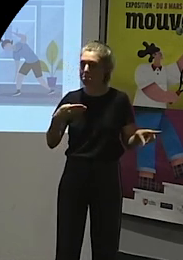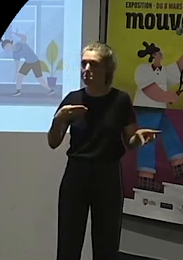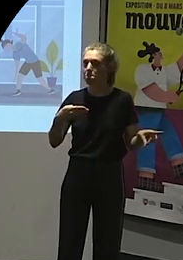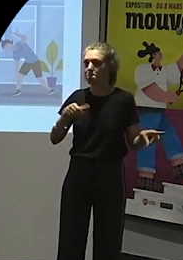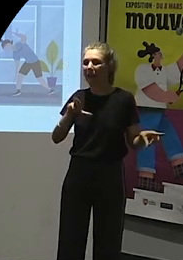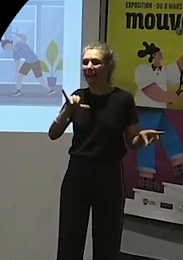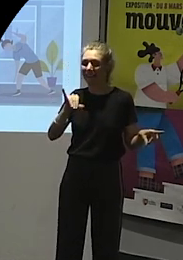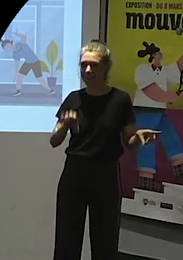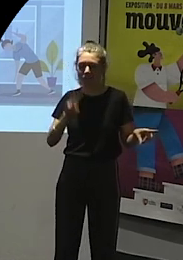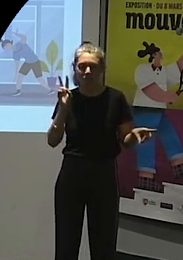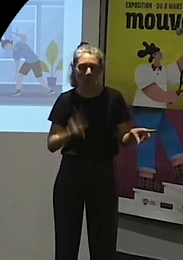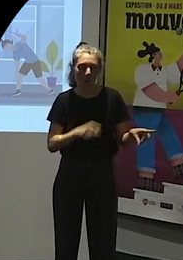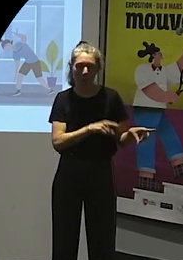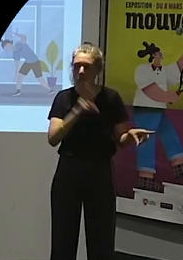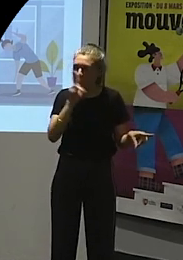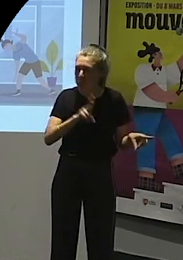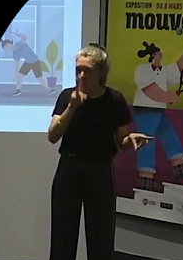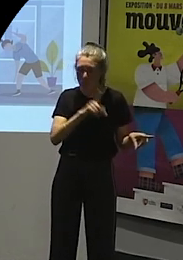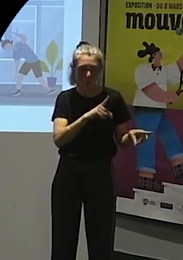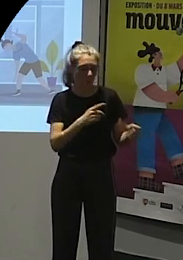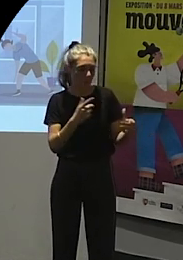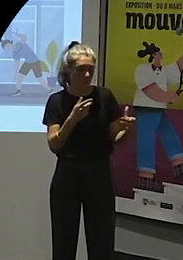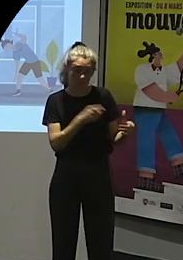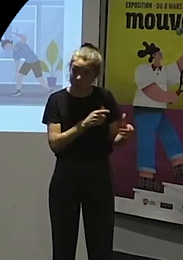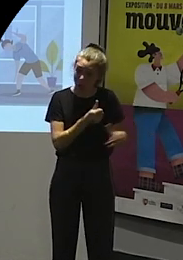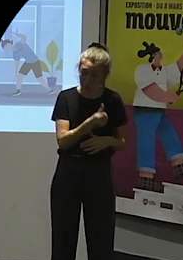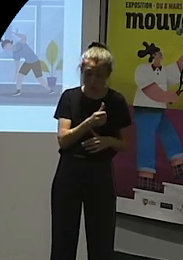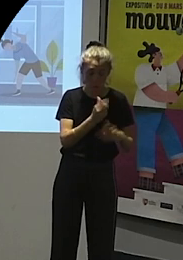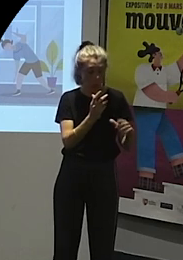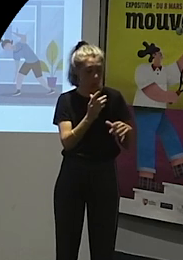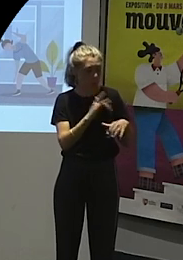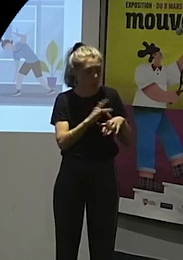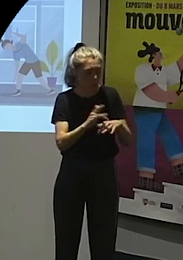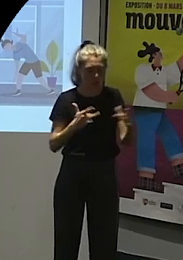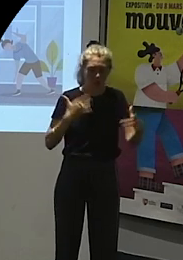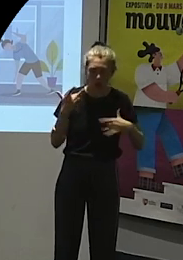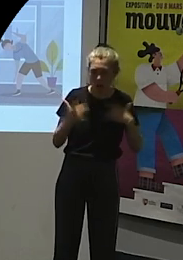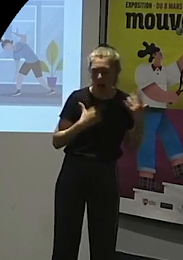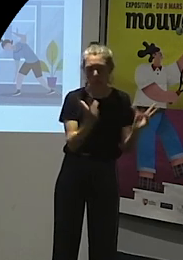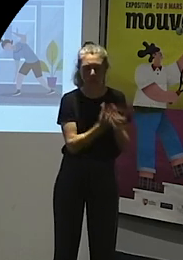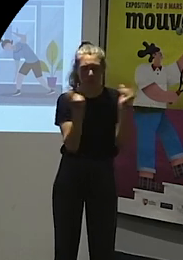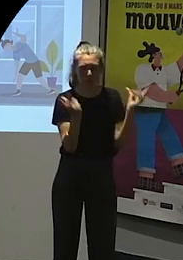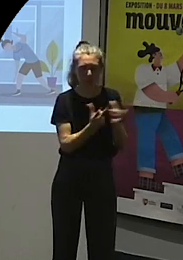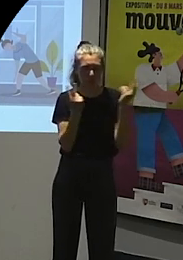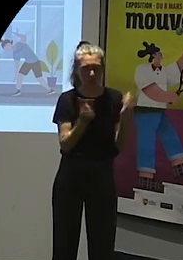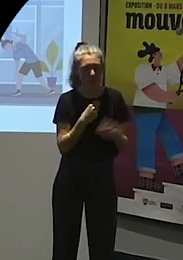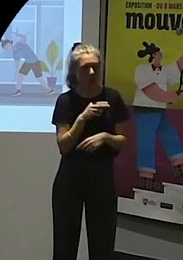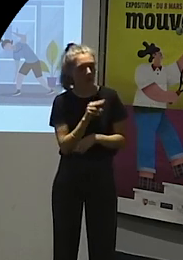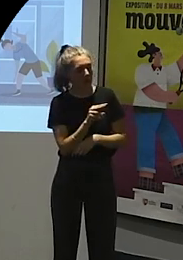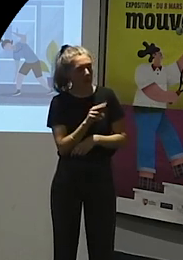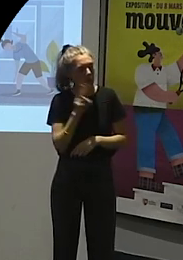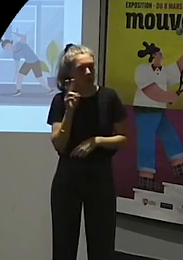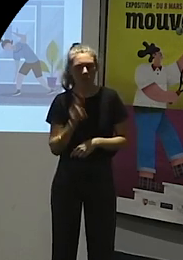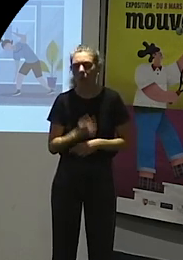drôle. Elle nous a raconté un peu sa vie. Elle faisait du théâtre, elle partait à l'étranger, etc. Elle faisait plein de choses. Et moi, j'ai passé un